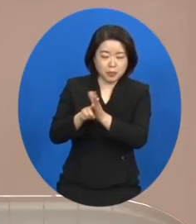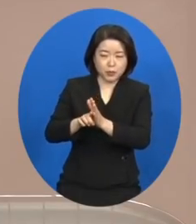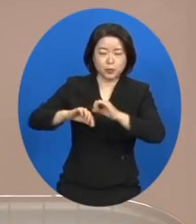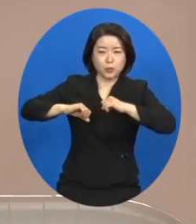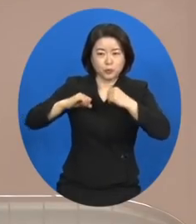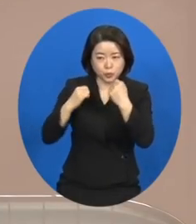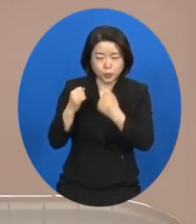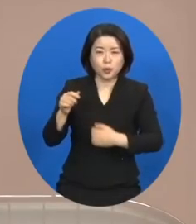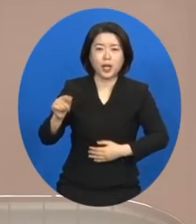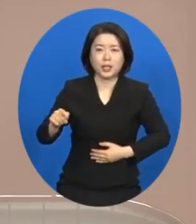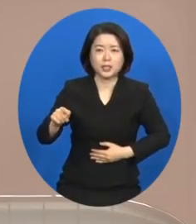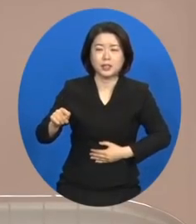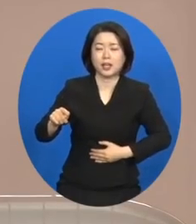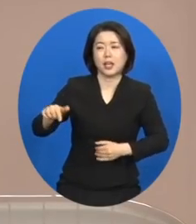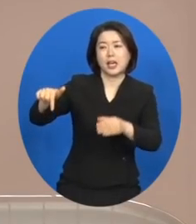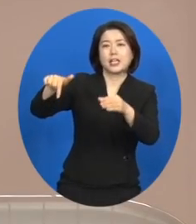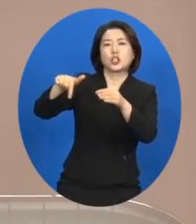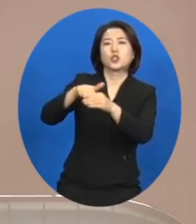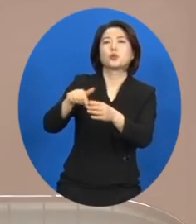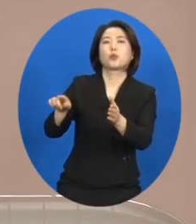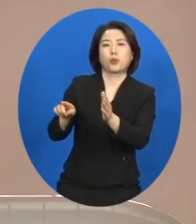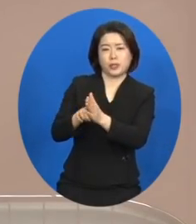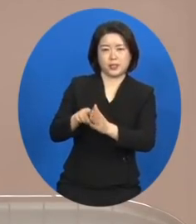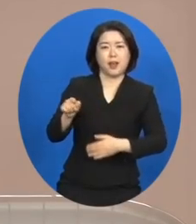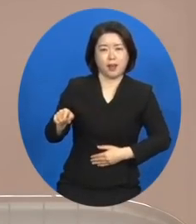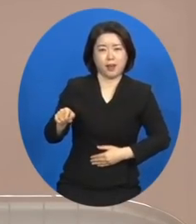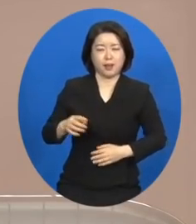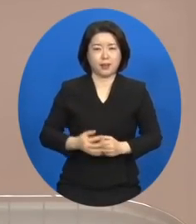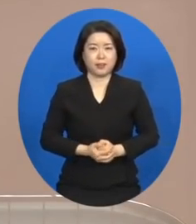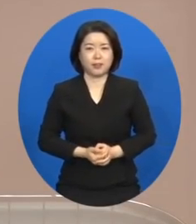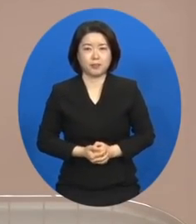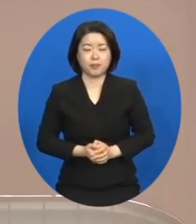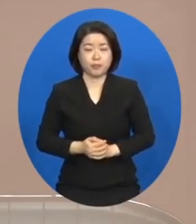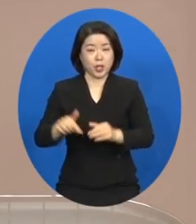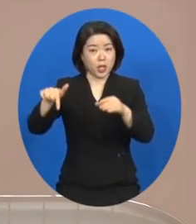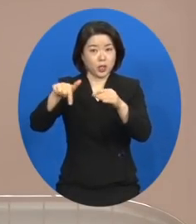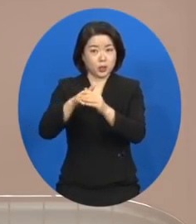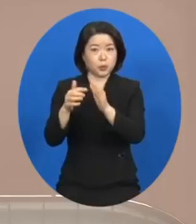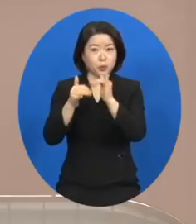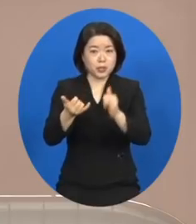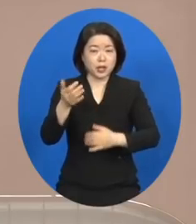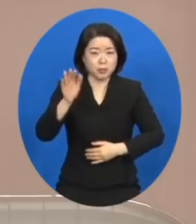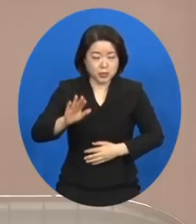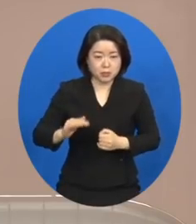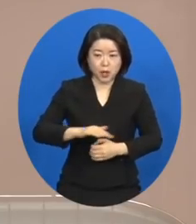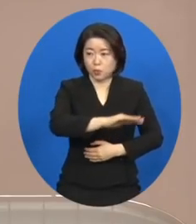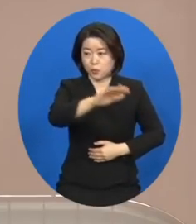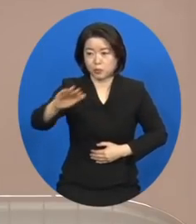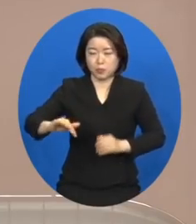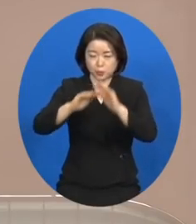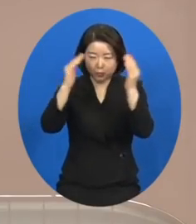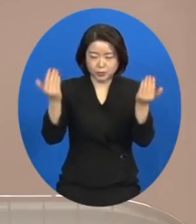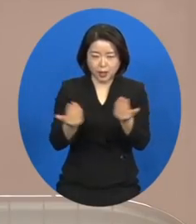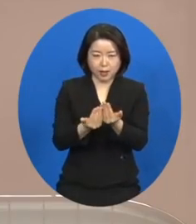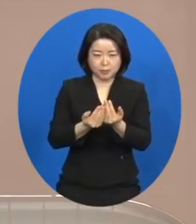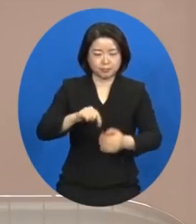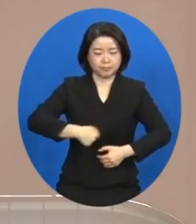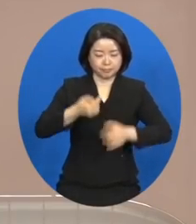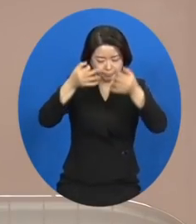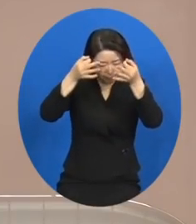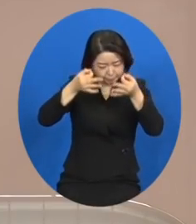순종하는 것이 바로 핵심이겠습니다. 기독교인이라 하더라도 우리 모두를 포함해서 자신을 한번